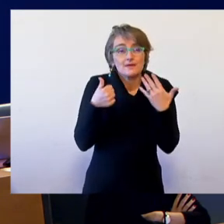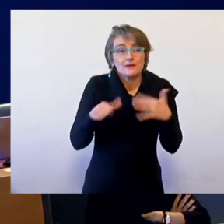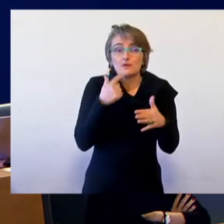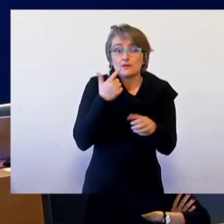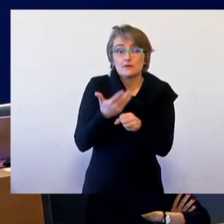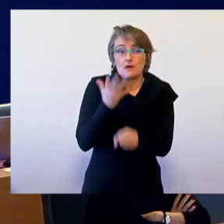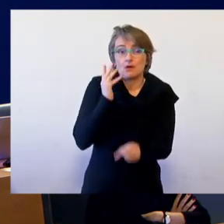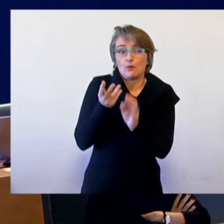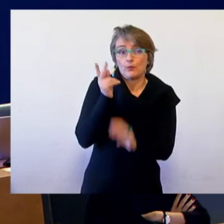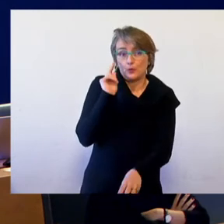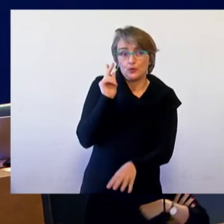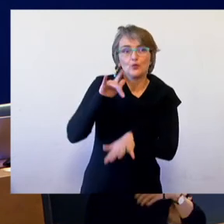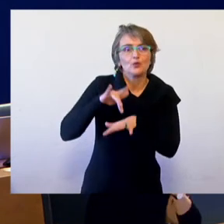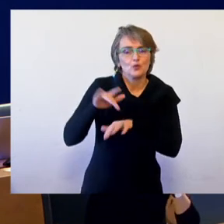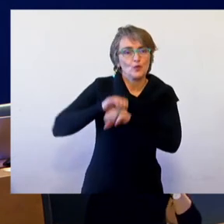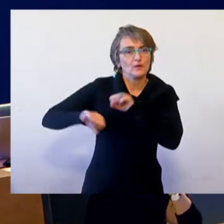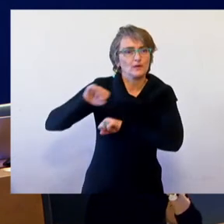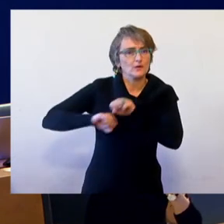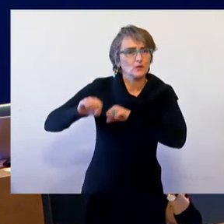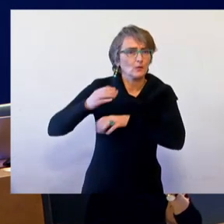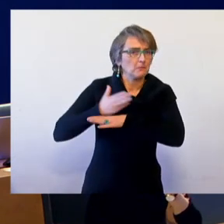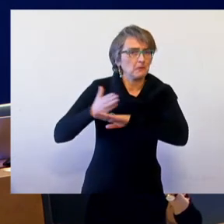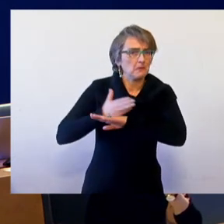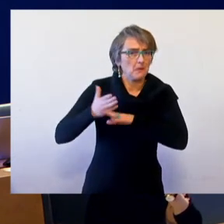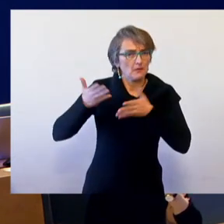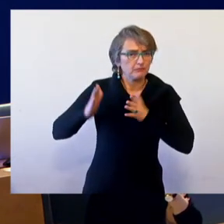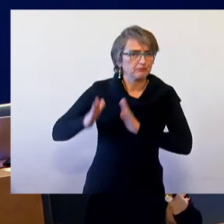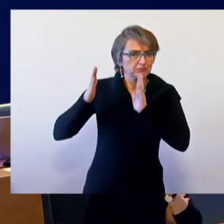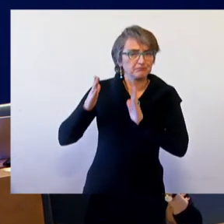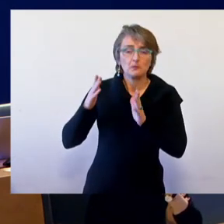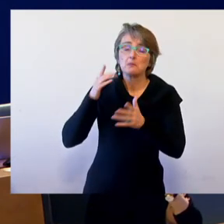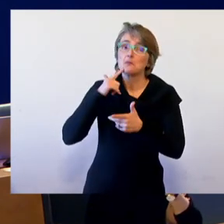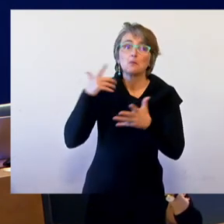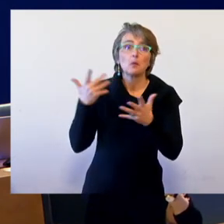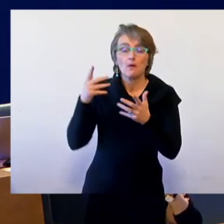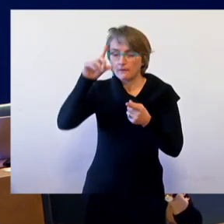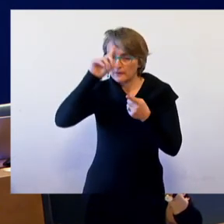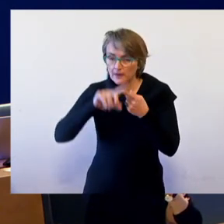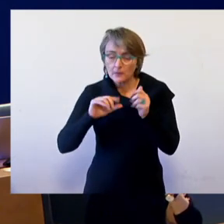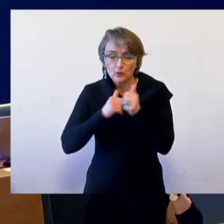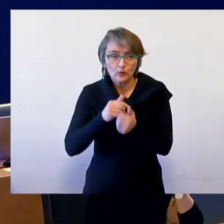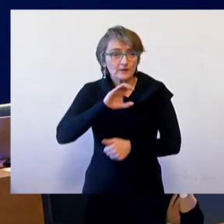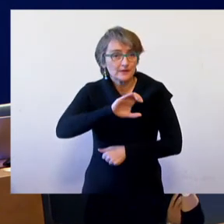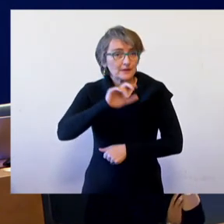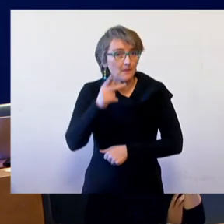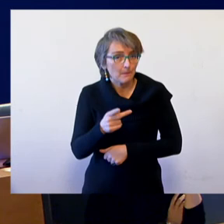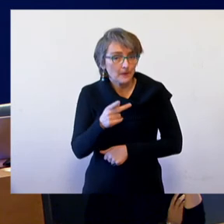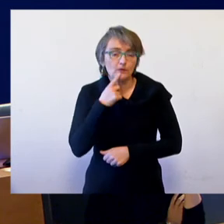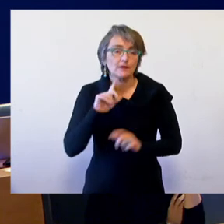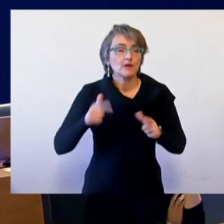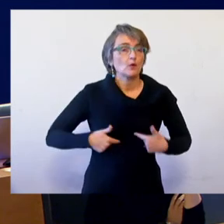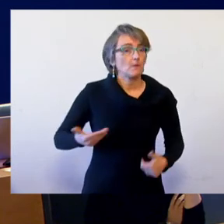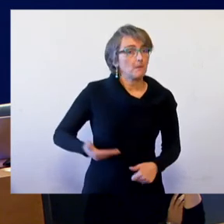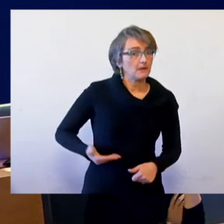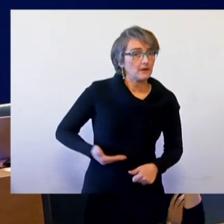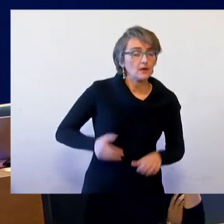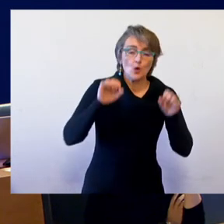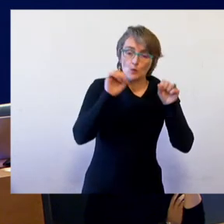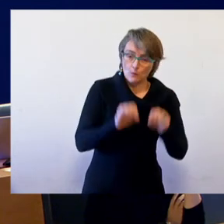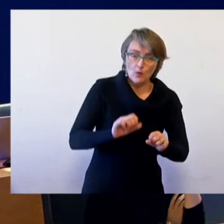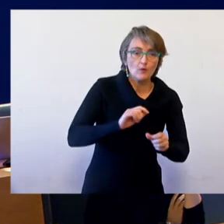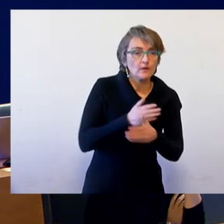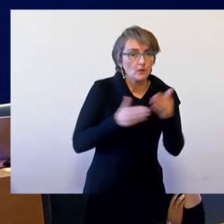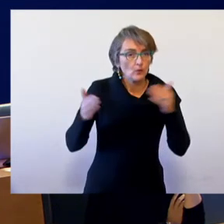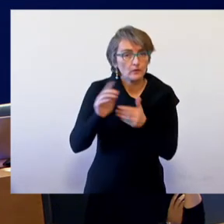5 ans, plus de 5 ans. Elle avait acté le renouvellement de l'inscription en cours préparatoire après l'école maternelle afin